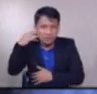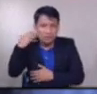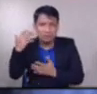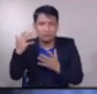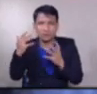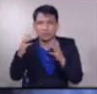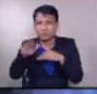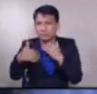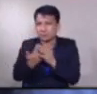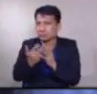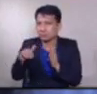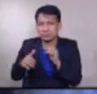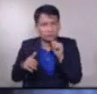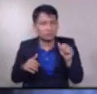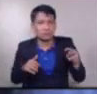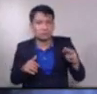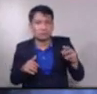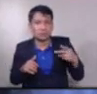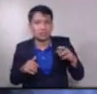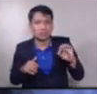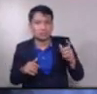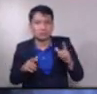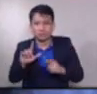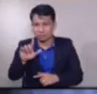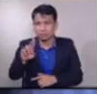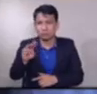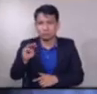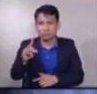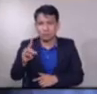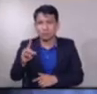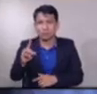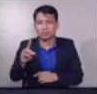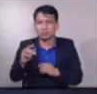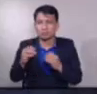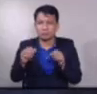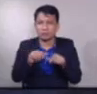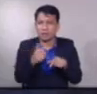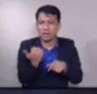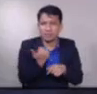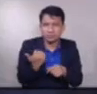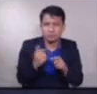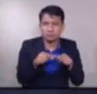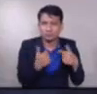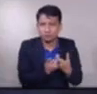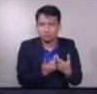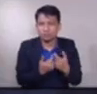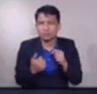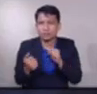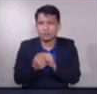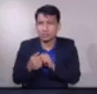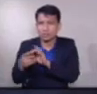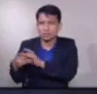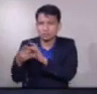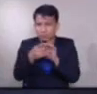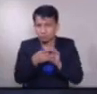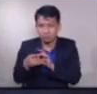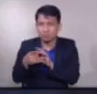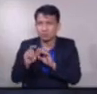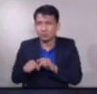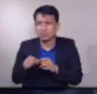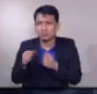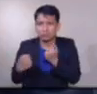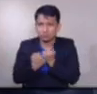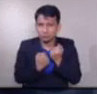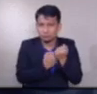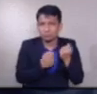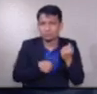the Royal Maharlika, we also have Lumad APU. We have other groups that are in coalition with us. Okay, so do I take